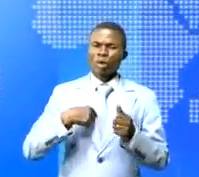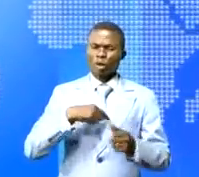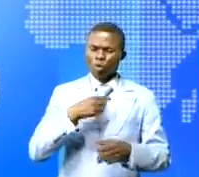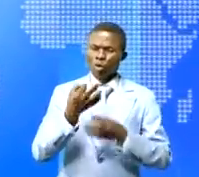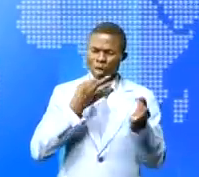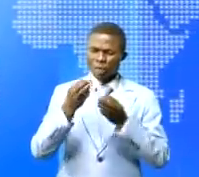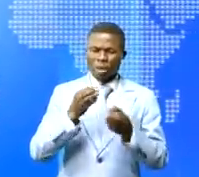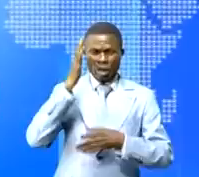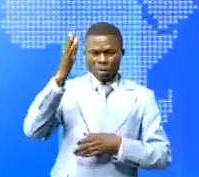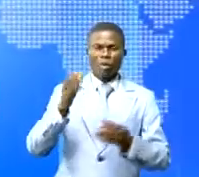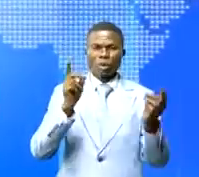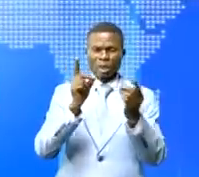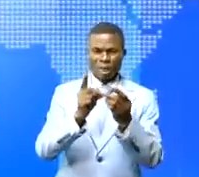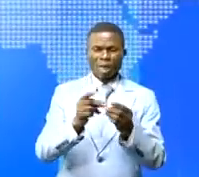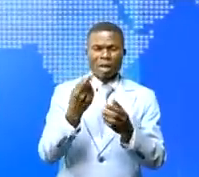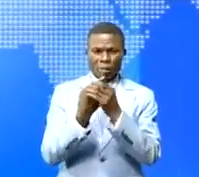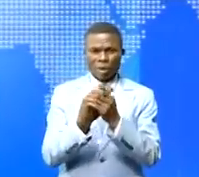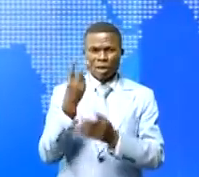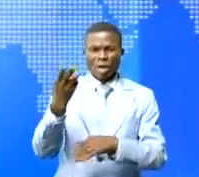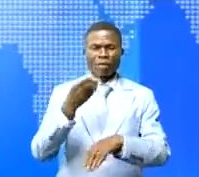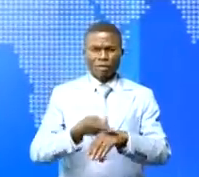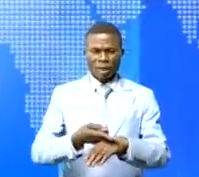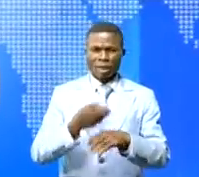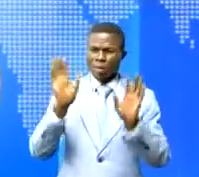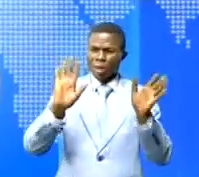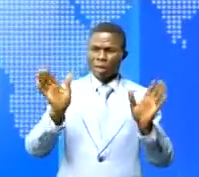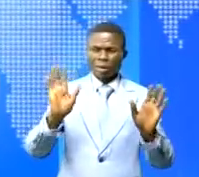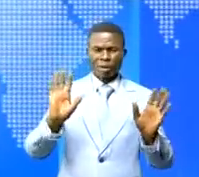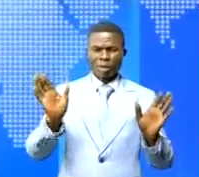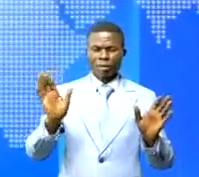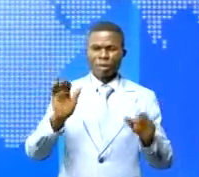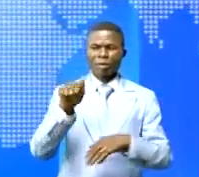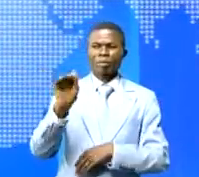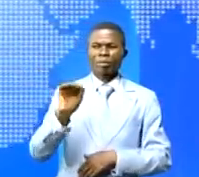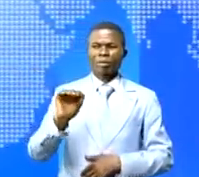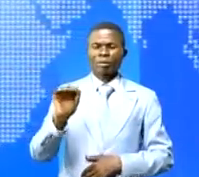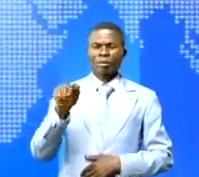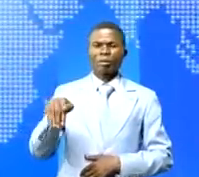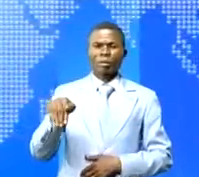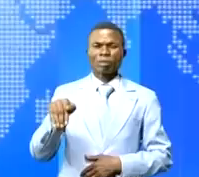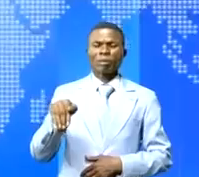Le prochain rendez-vous, c'est tout à l'heure avec Anita Loambois.